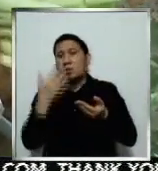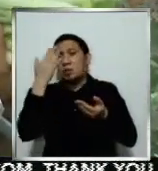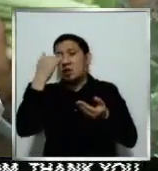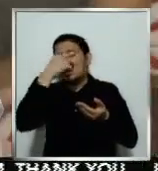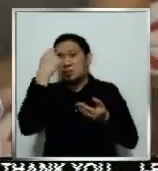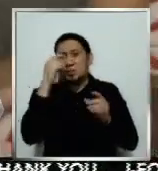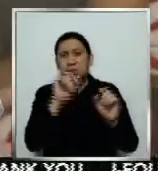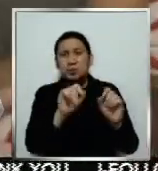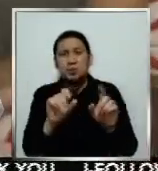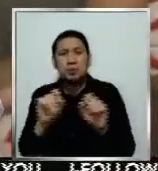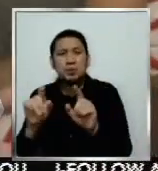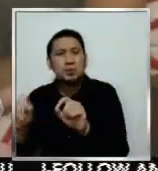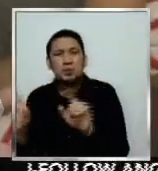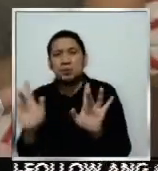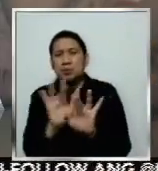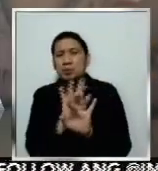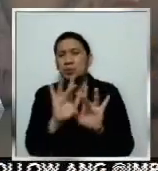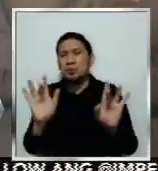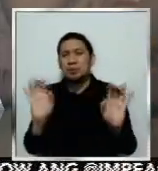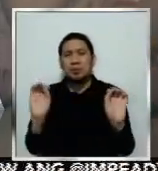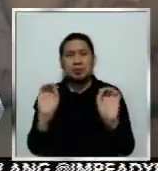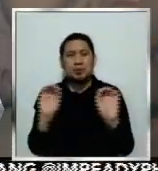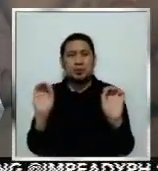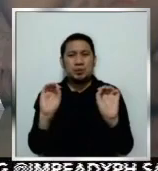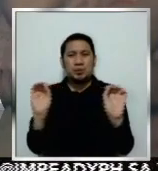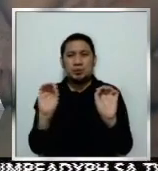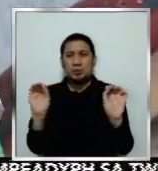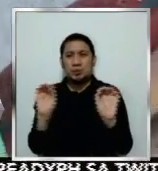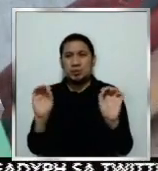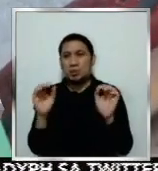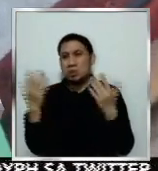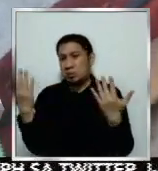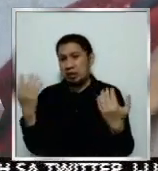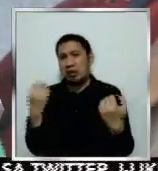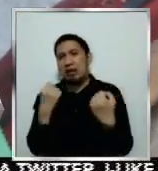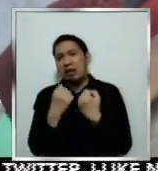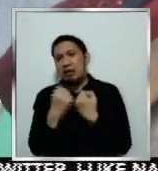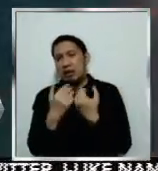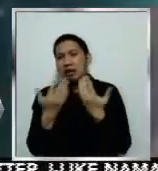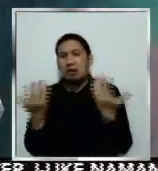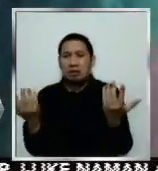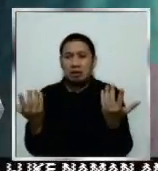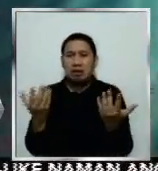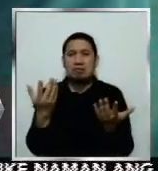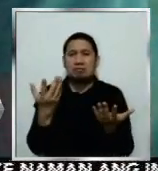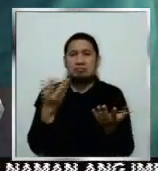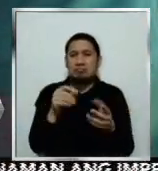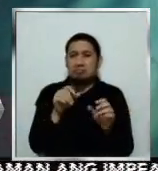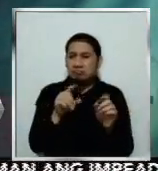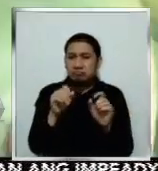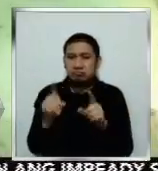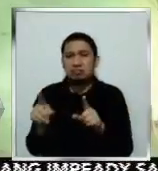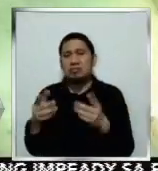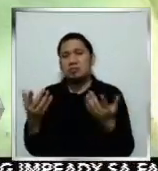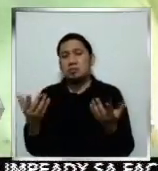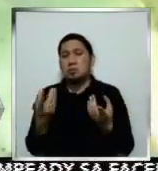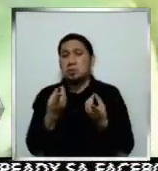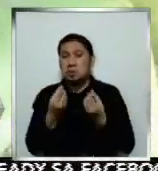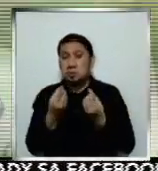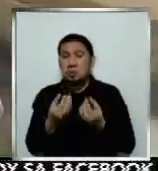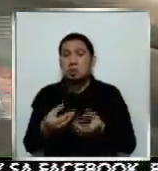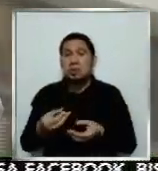bahay-bahay aloko. Minsan wala kami pag walang ayuda, pag wala akong benta, wala kang pansaing. Maglalaga na lang na saging,